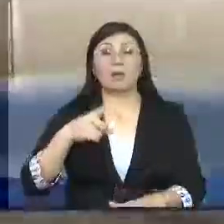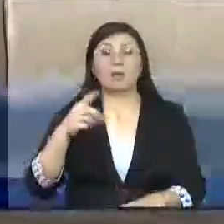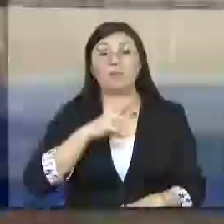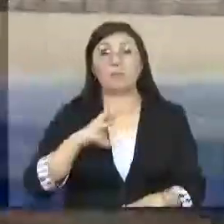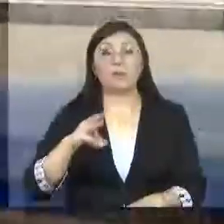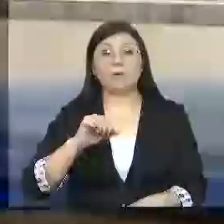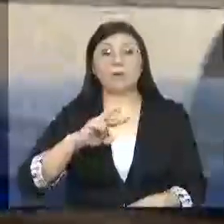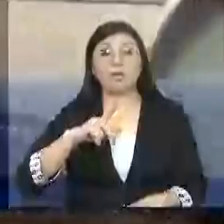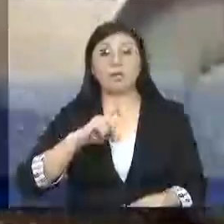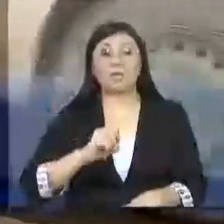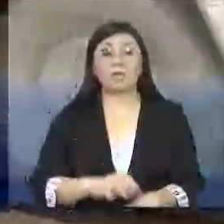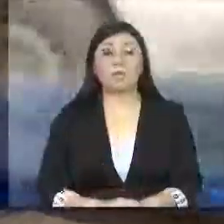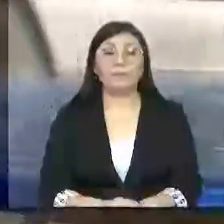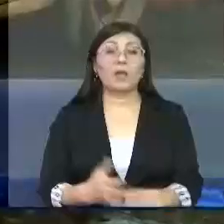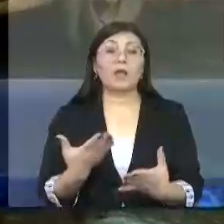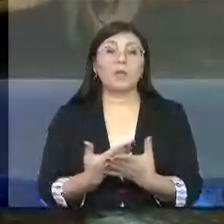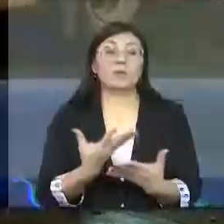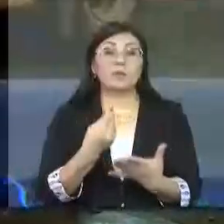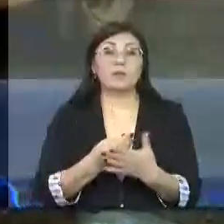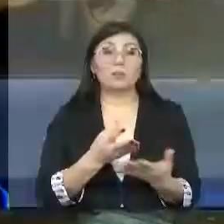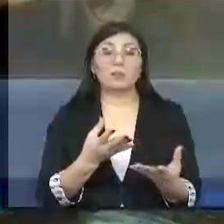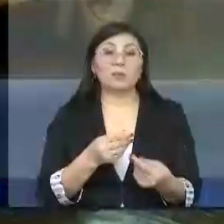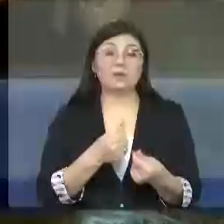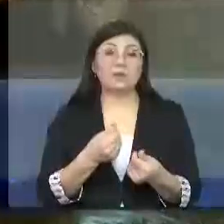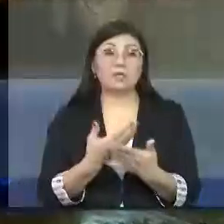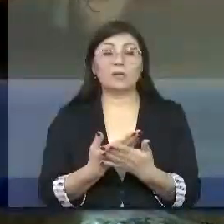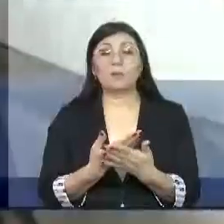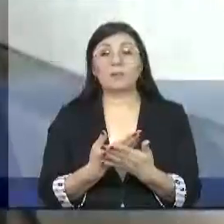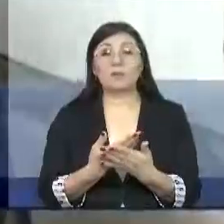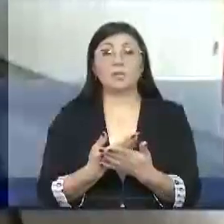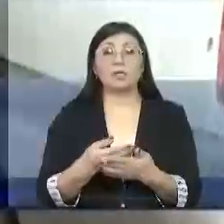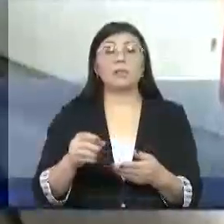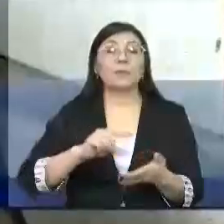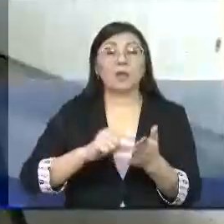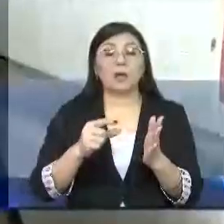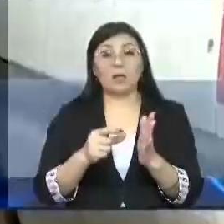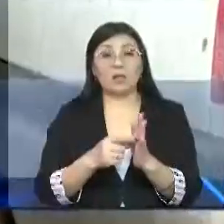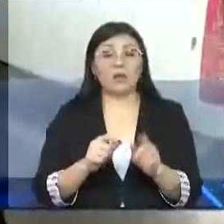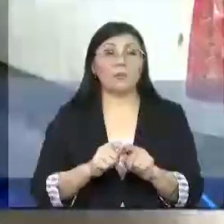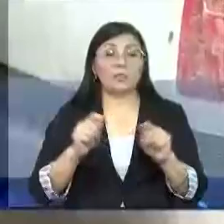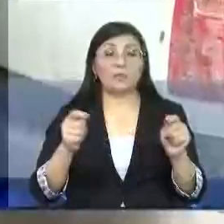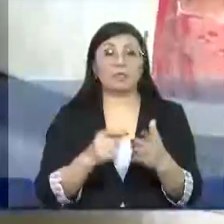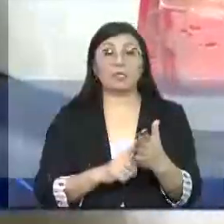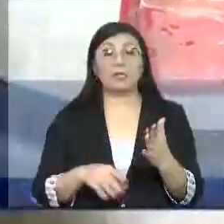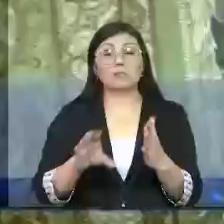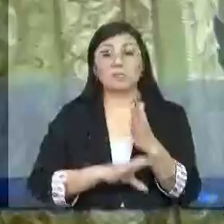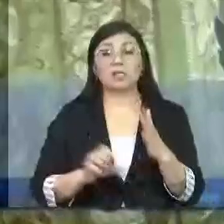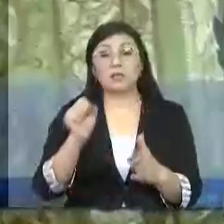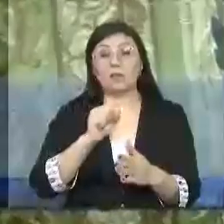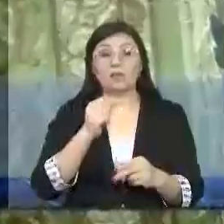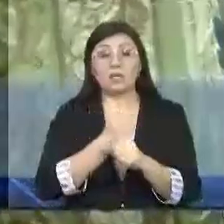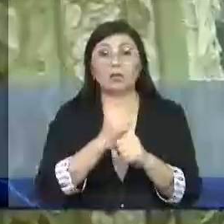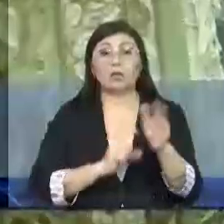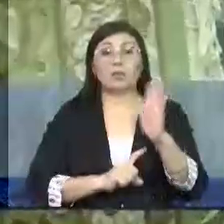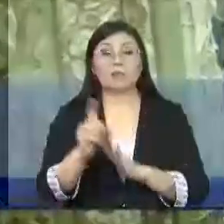380 000 тенге. Уже на собственные средства возвели боксы под автомойку. И с конца августа, начала сентября, объект начал ежедневную работу с